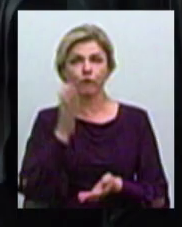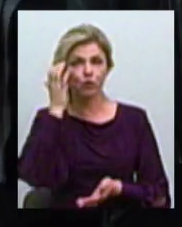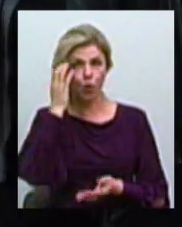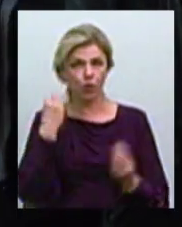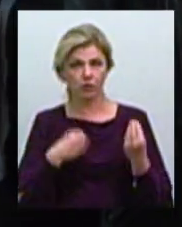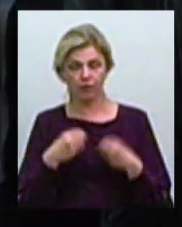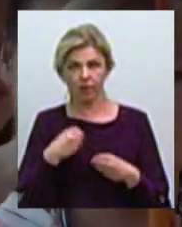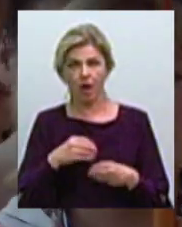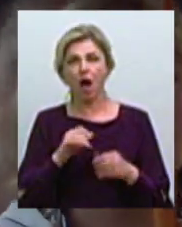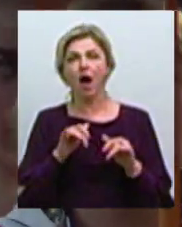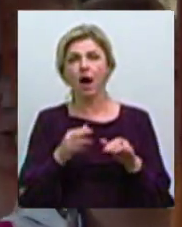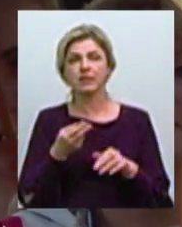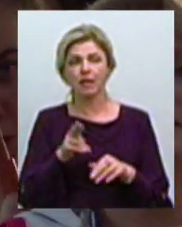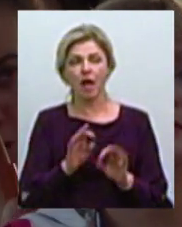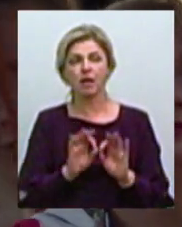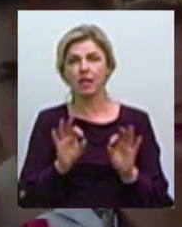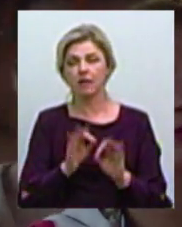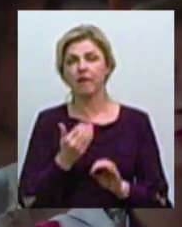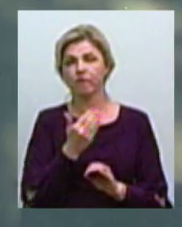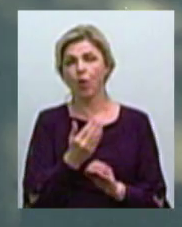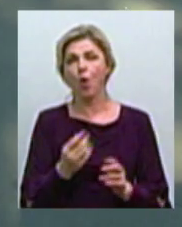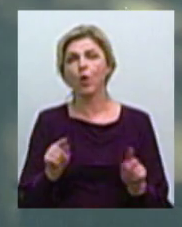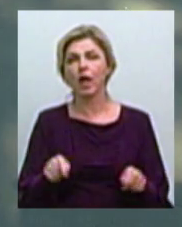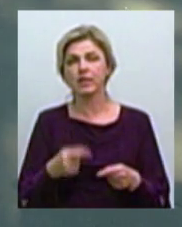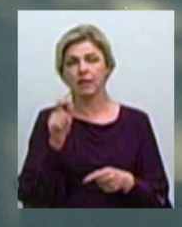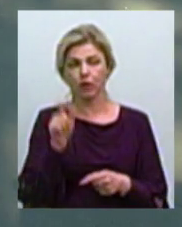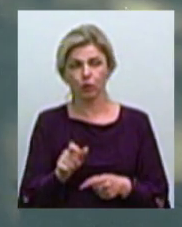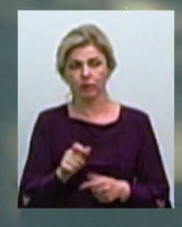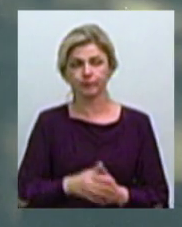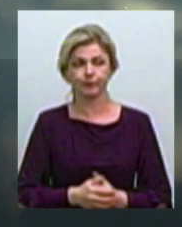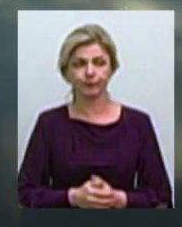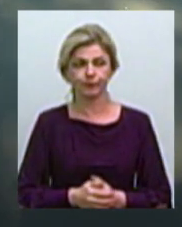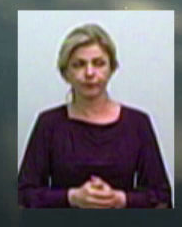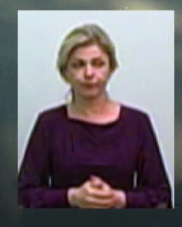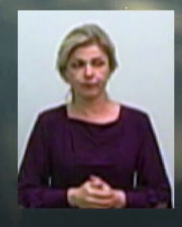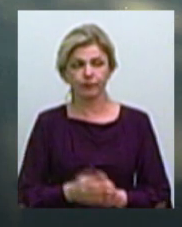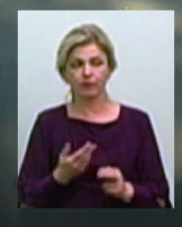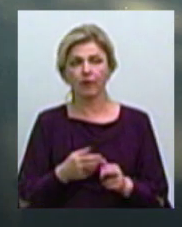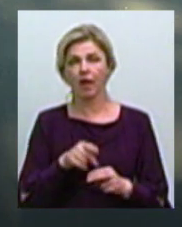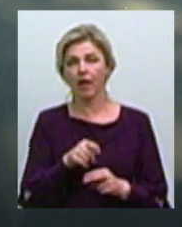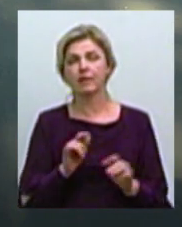Про акцію розповідає її співорганізаторка Маргарита Пархоменко.